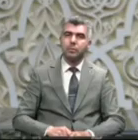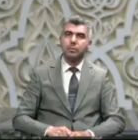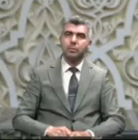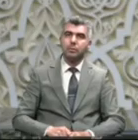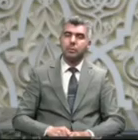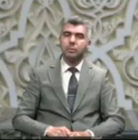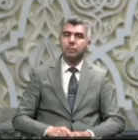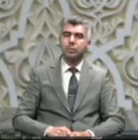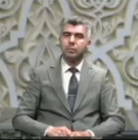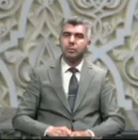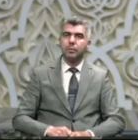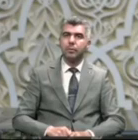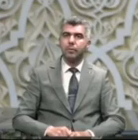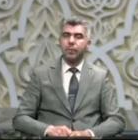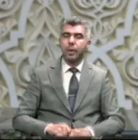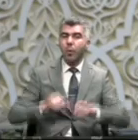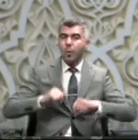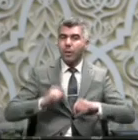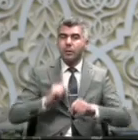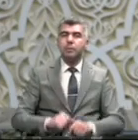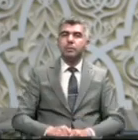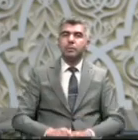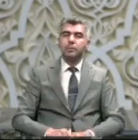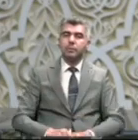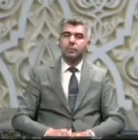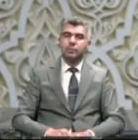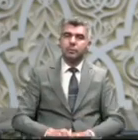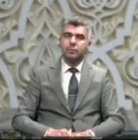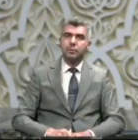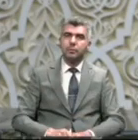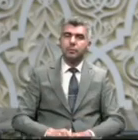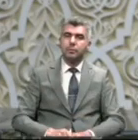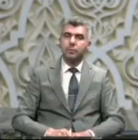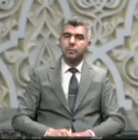الان تفضلوا السيد الوزير تفضلوا